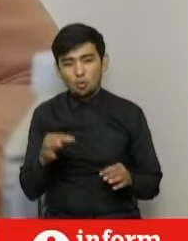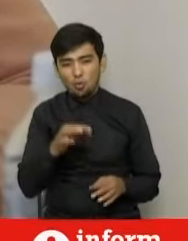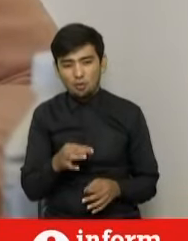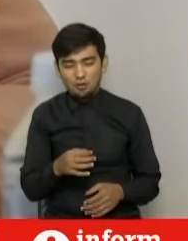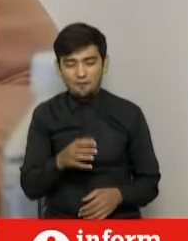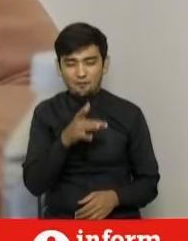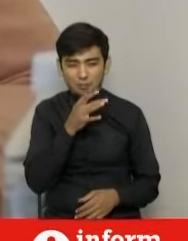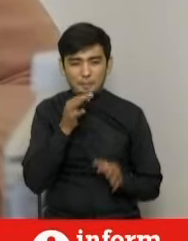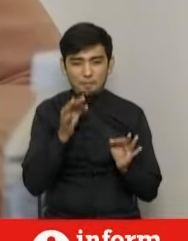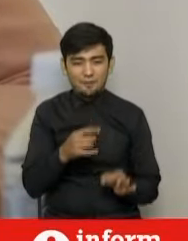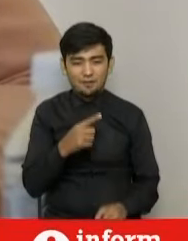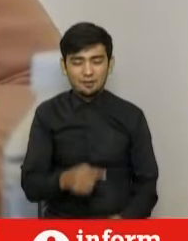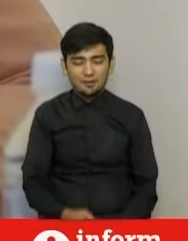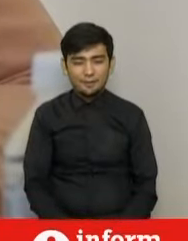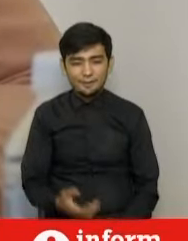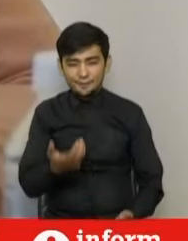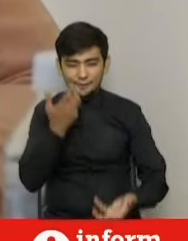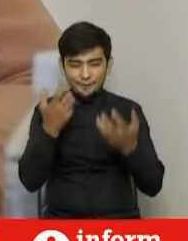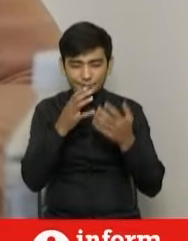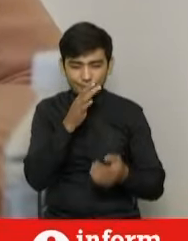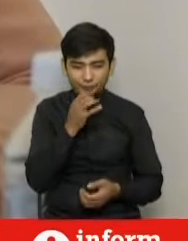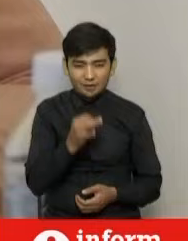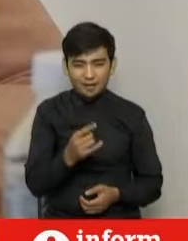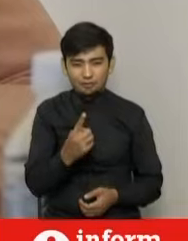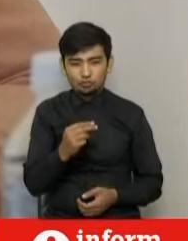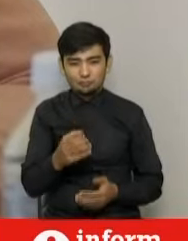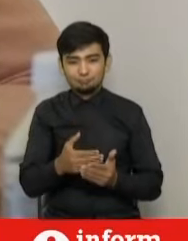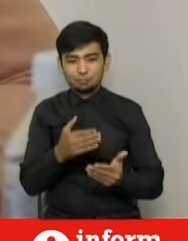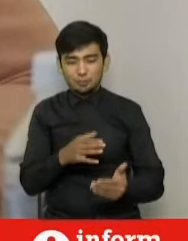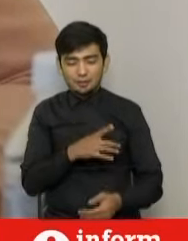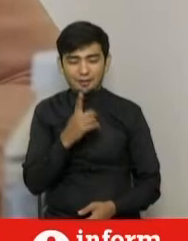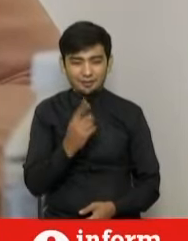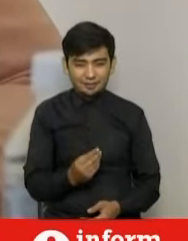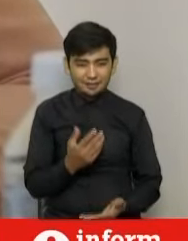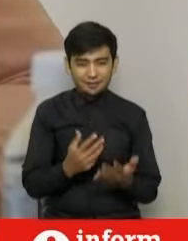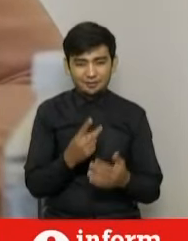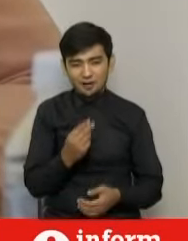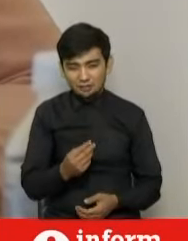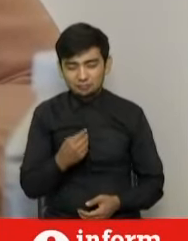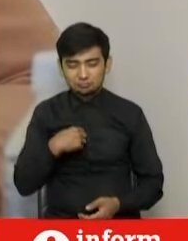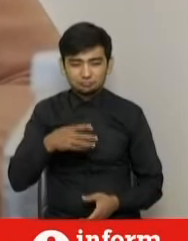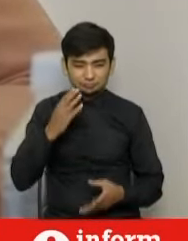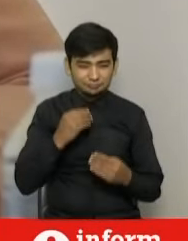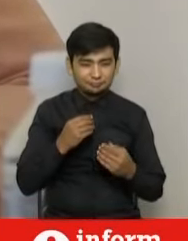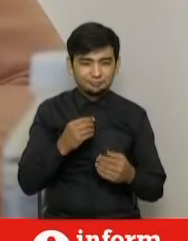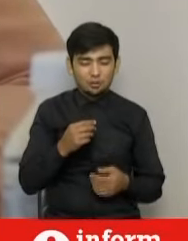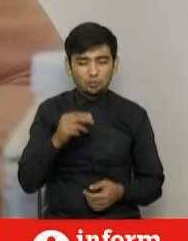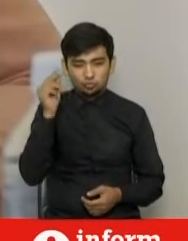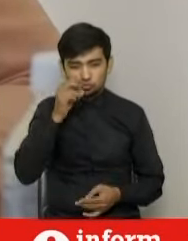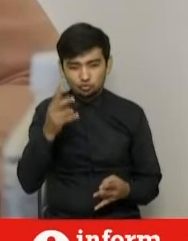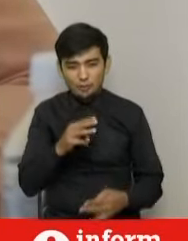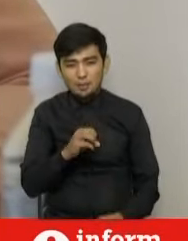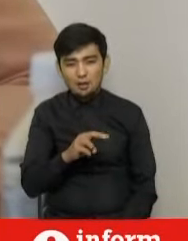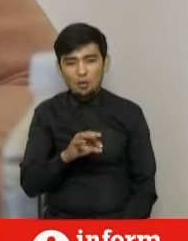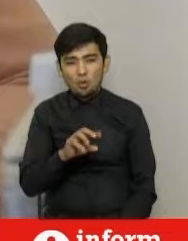адаптируется. Зерттеулерге сәйкес, ағза уақыттың жылжуына бірек күнде не бірнеше айда бейімделуі керек. Жаңа уақыт кесесіне мелатонин деңгейі